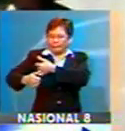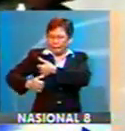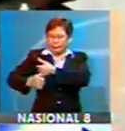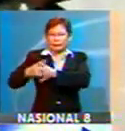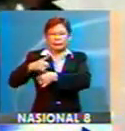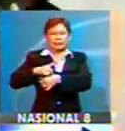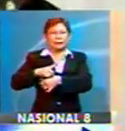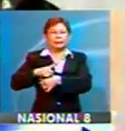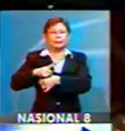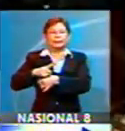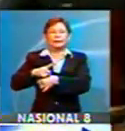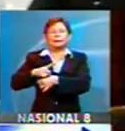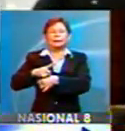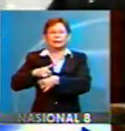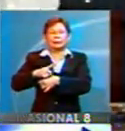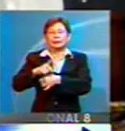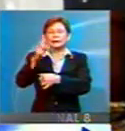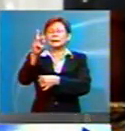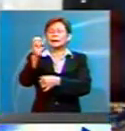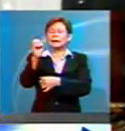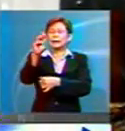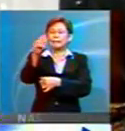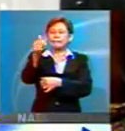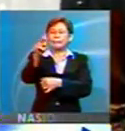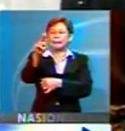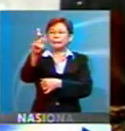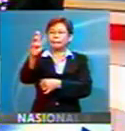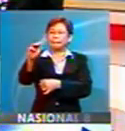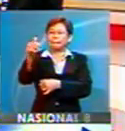di Resort World Kijal di Kemaman, Terengganu.